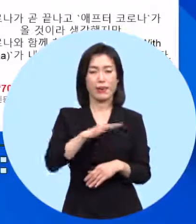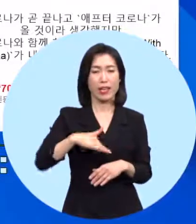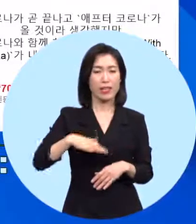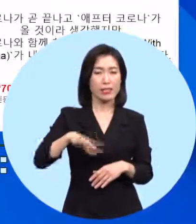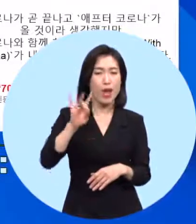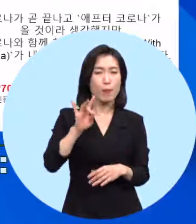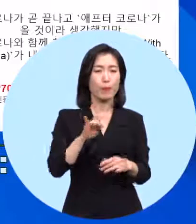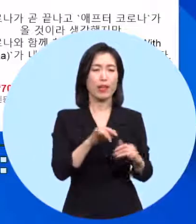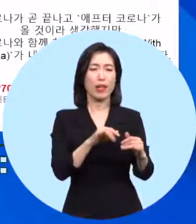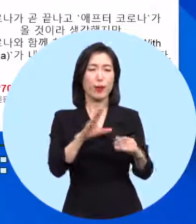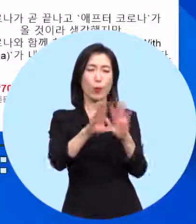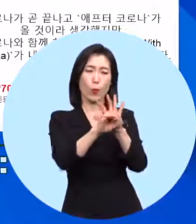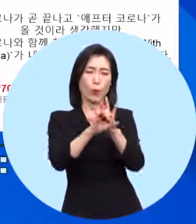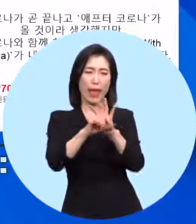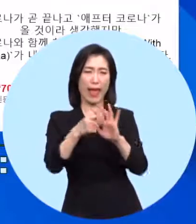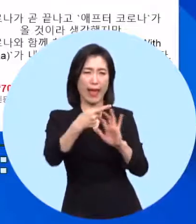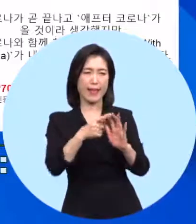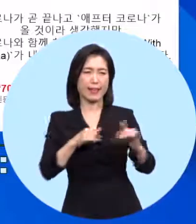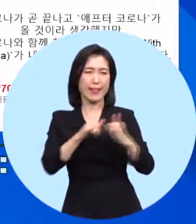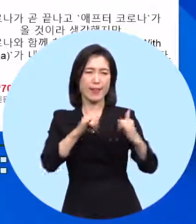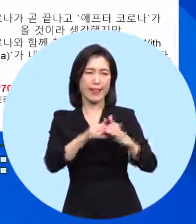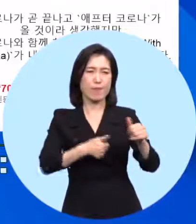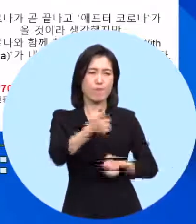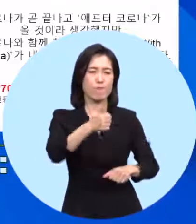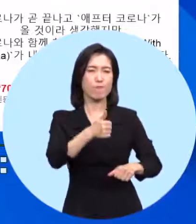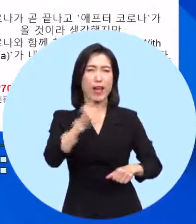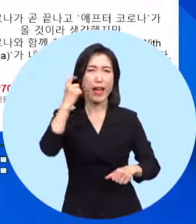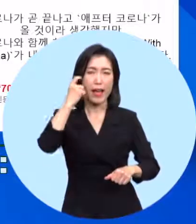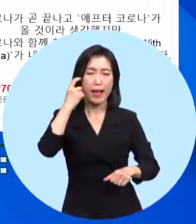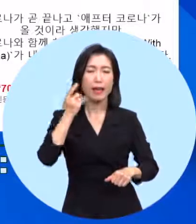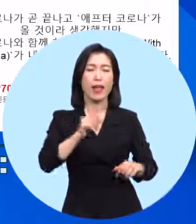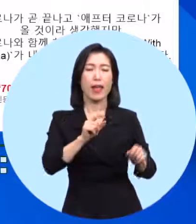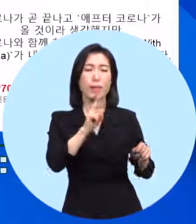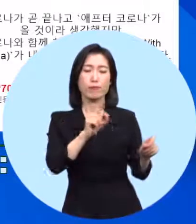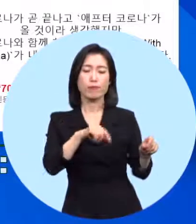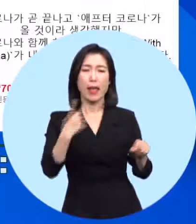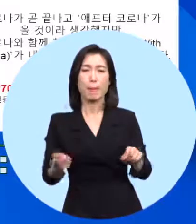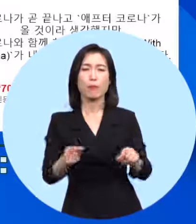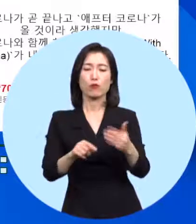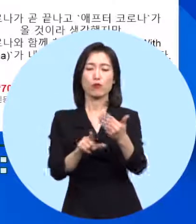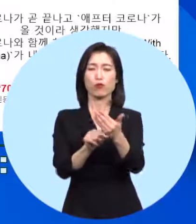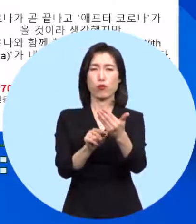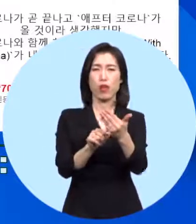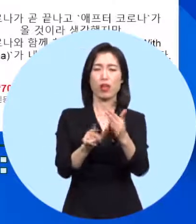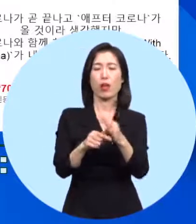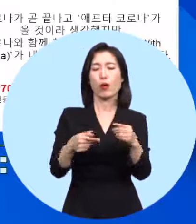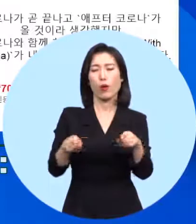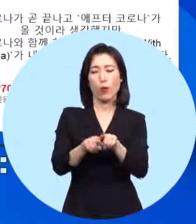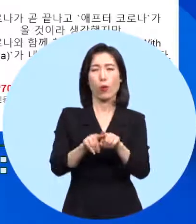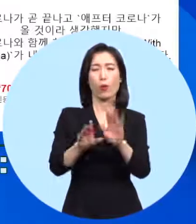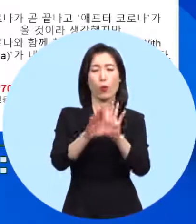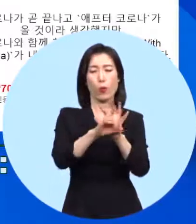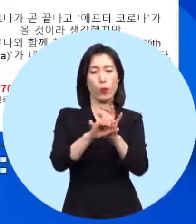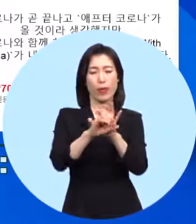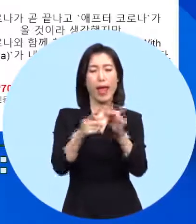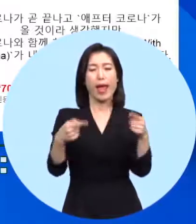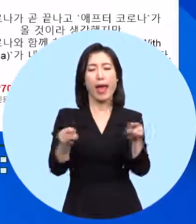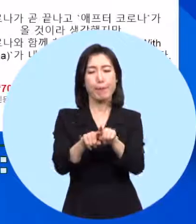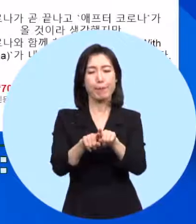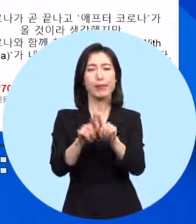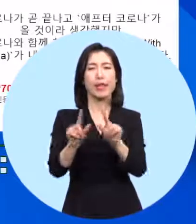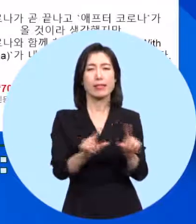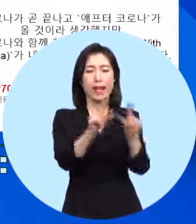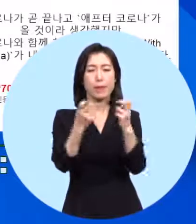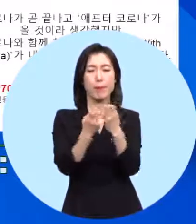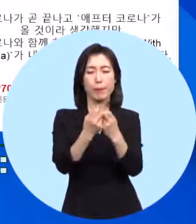코로나의 전쟁을 하겠다 그렇게 큰 소리 치더니 9월에는 코로나와 함께 사는 법을 배워야